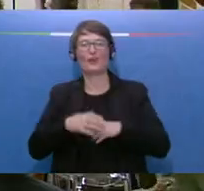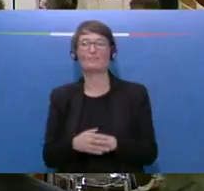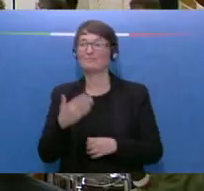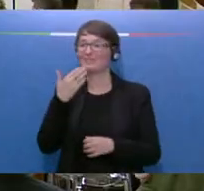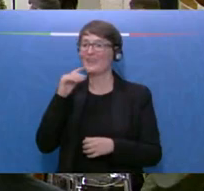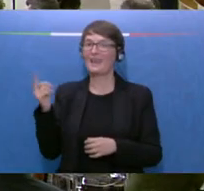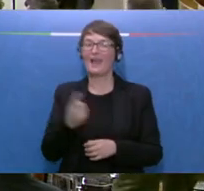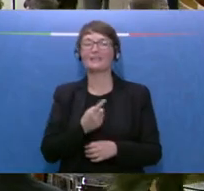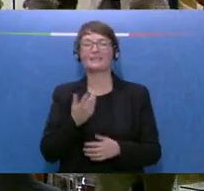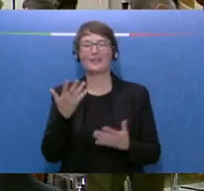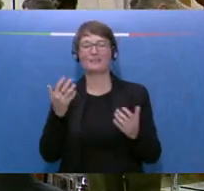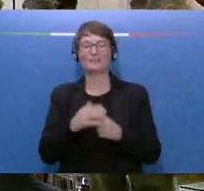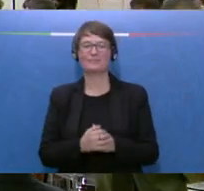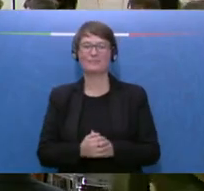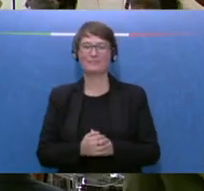a rivedere